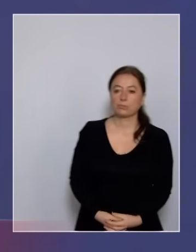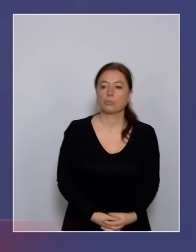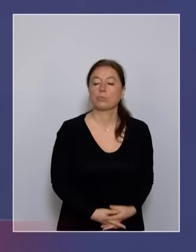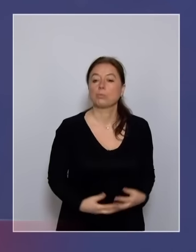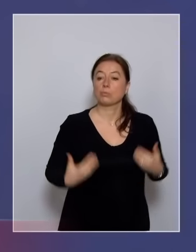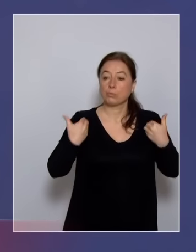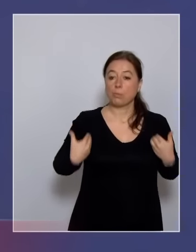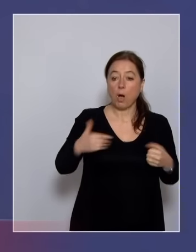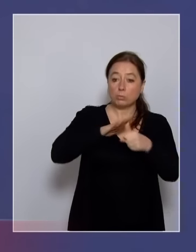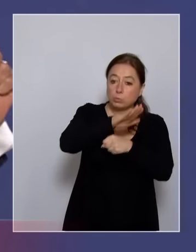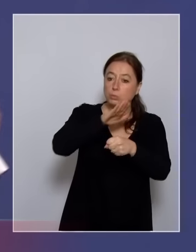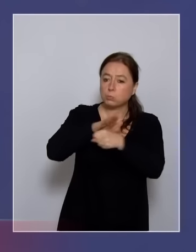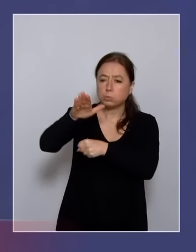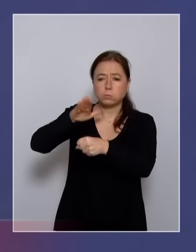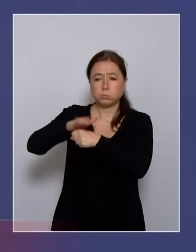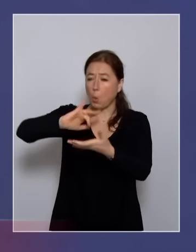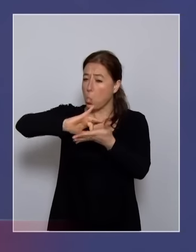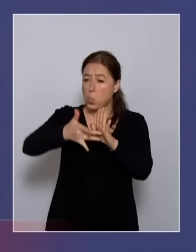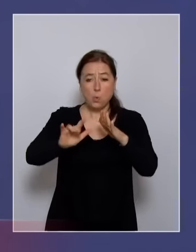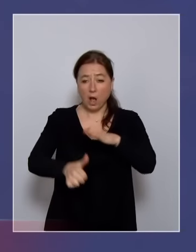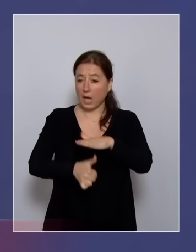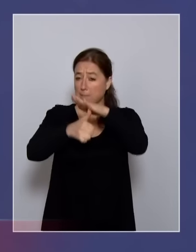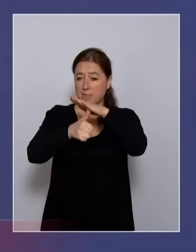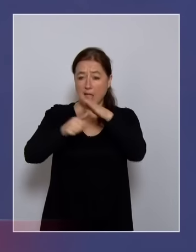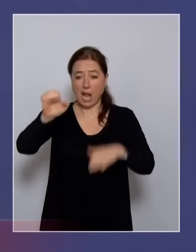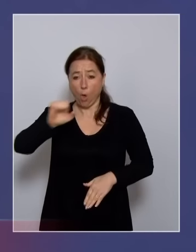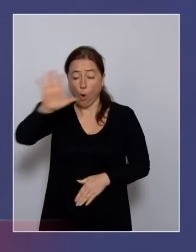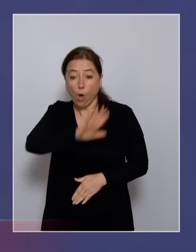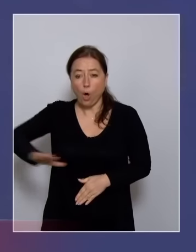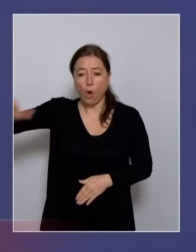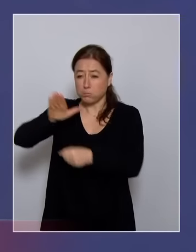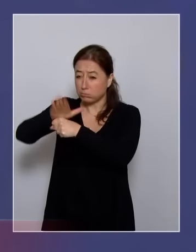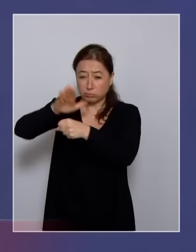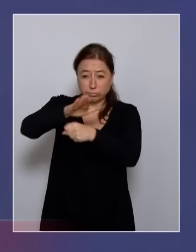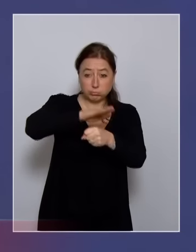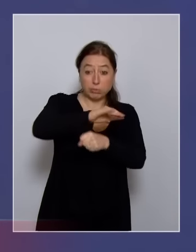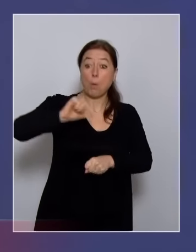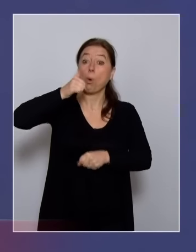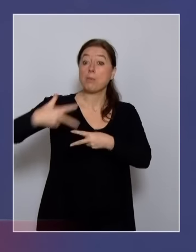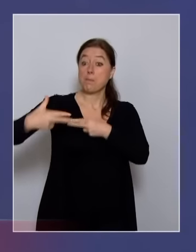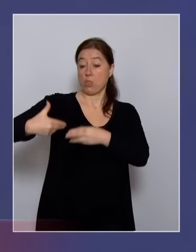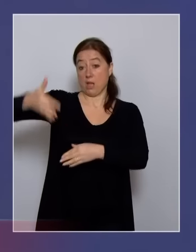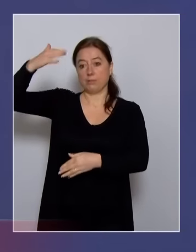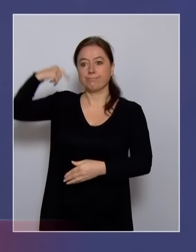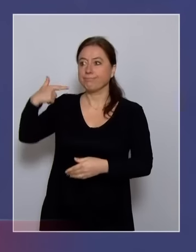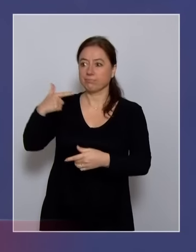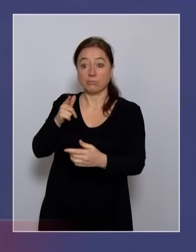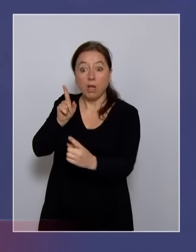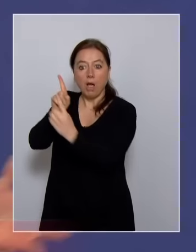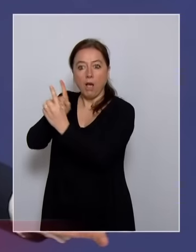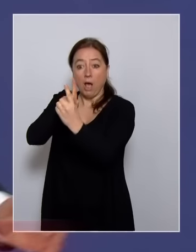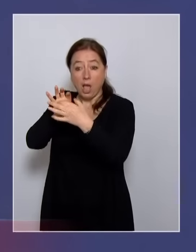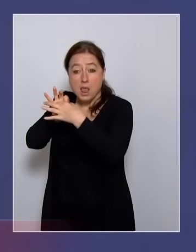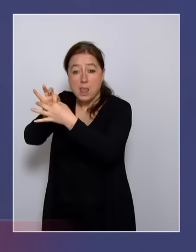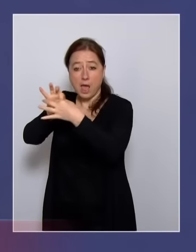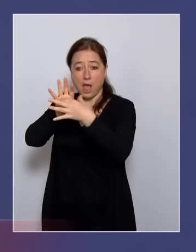durant mon 1er mandat, toutes, sans exception. Et nous avons aussi bâti des liens particuliers, resserré nos liens avec